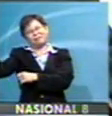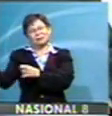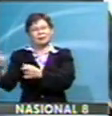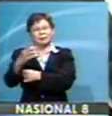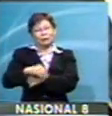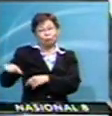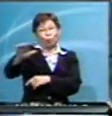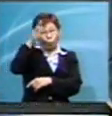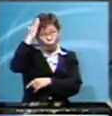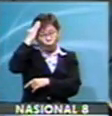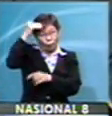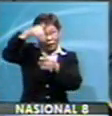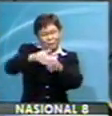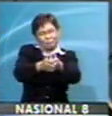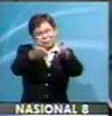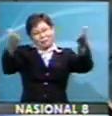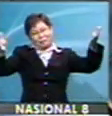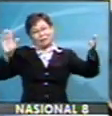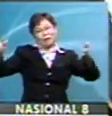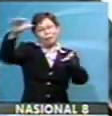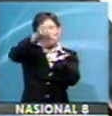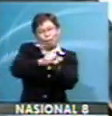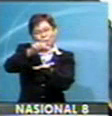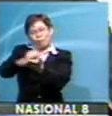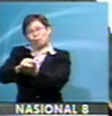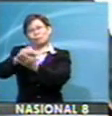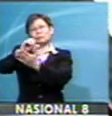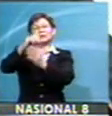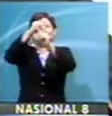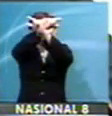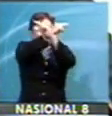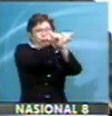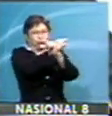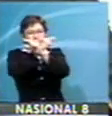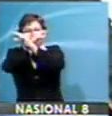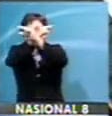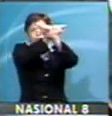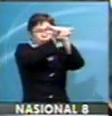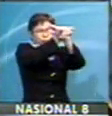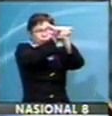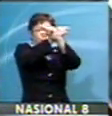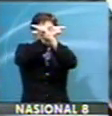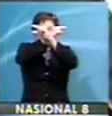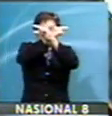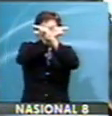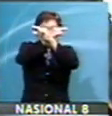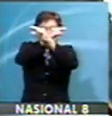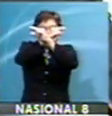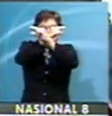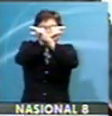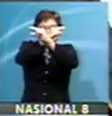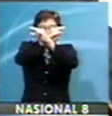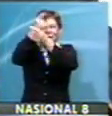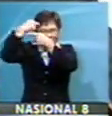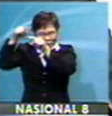As You aware You are in the media dia punya booking of the satellite punya ni pun telah been apa ni